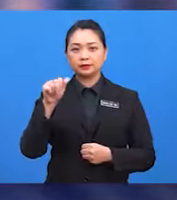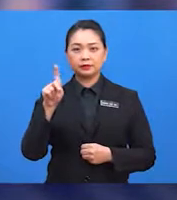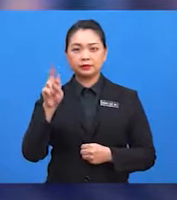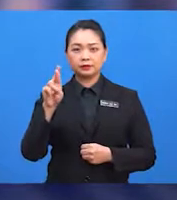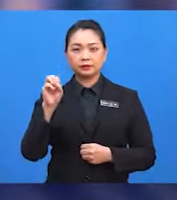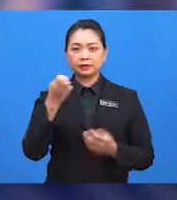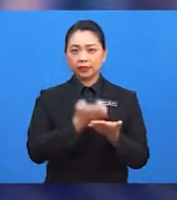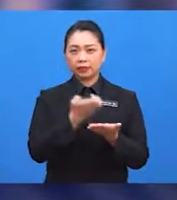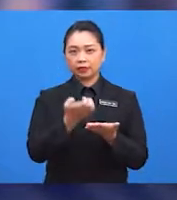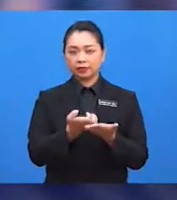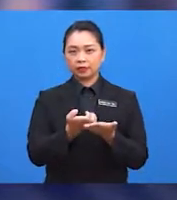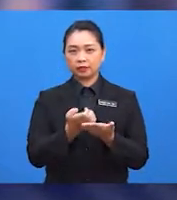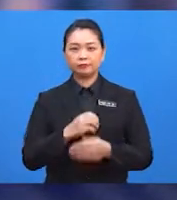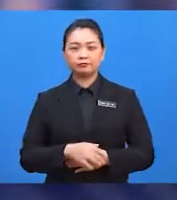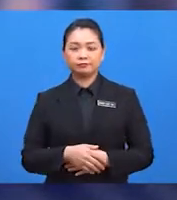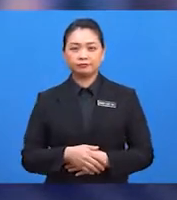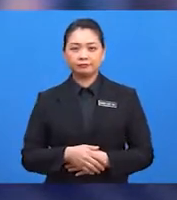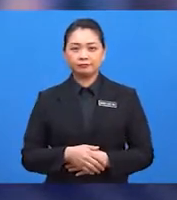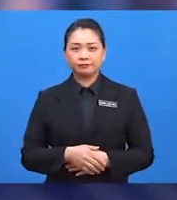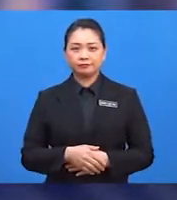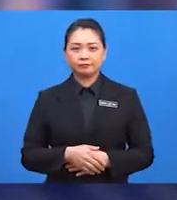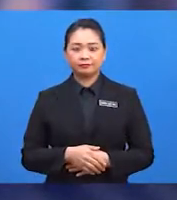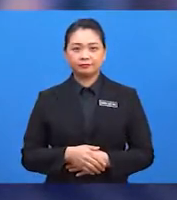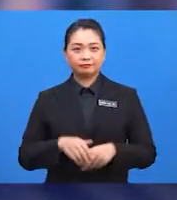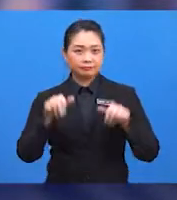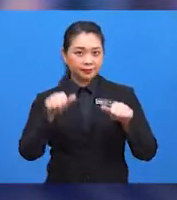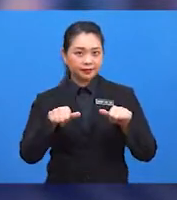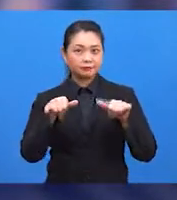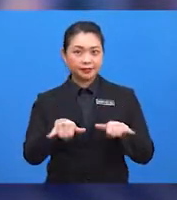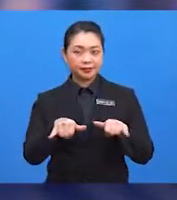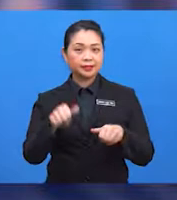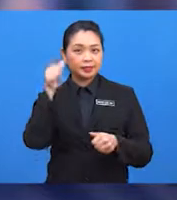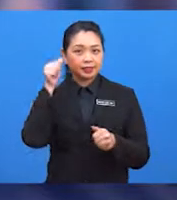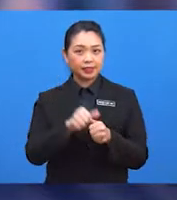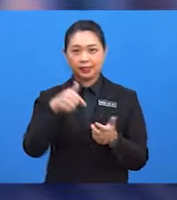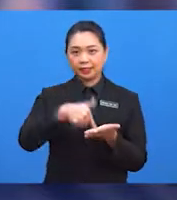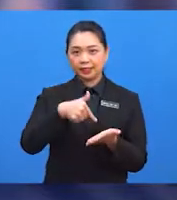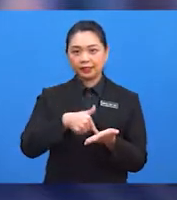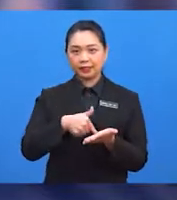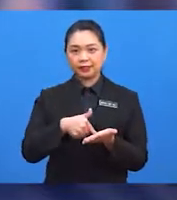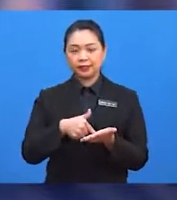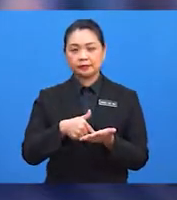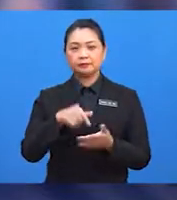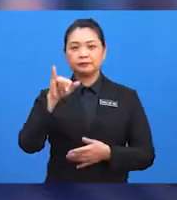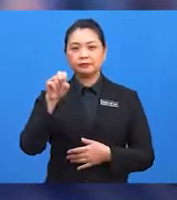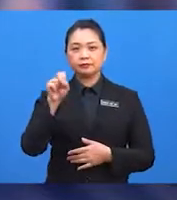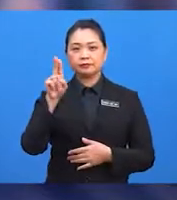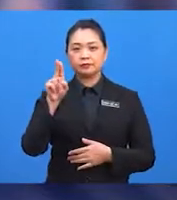tersebut? Ha, bagus pelajar kerana masih mengingatinya. Isu tersebut berkaitan dengan